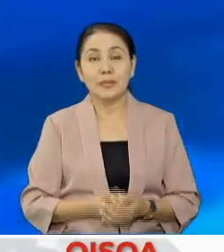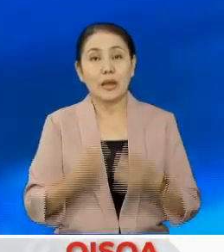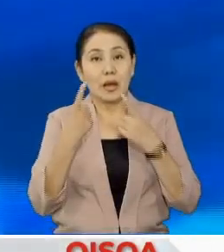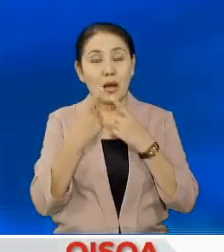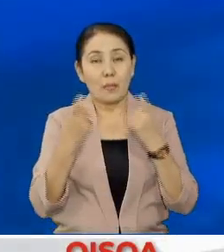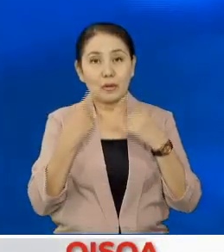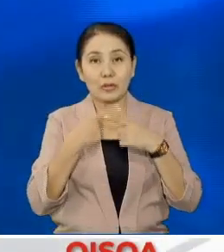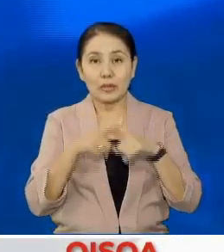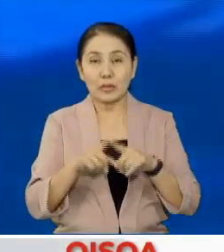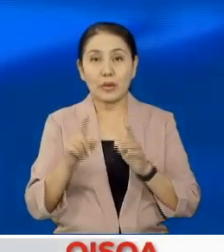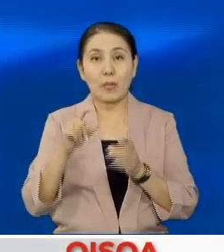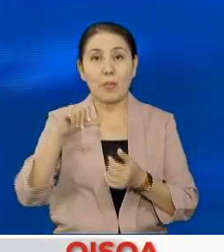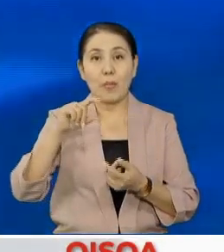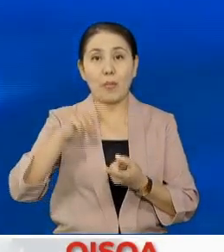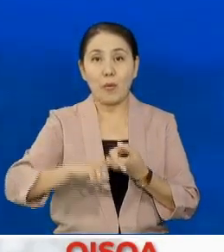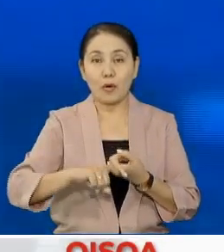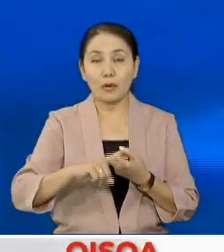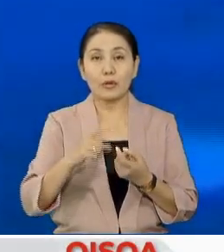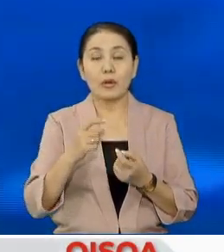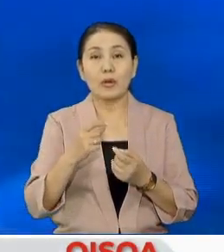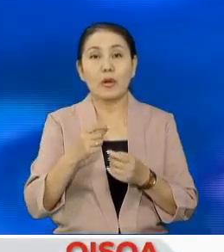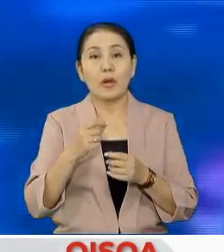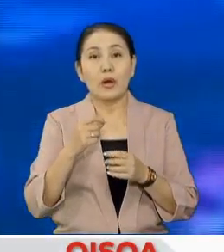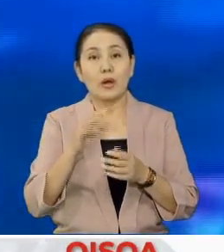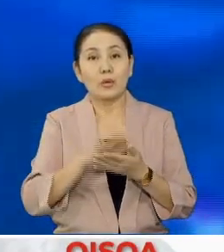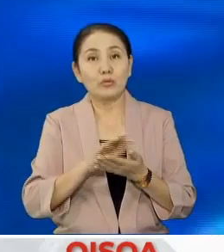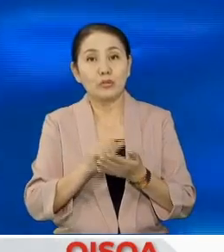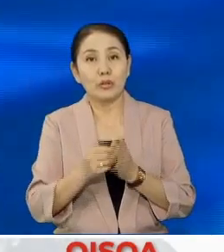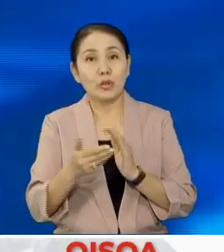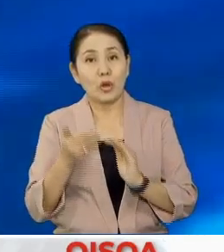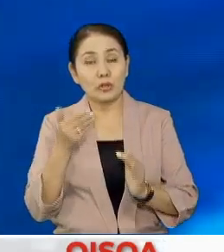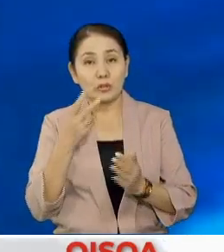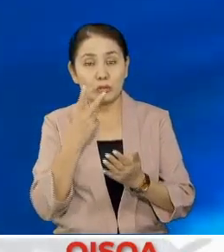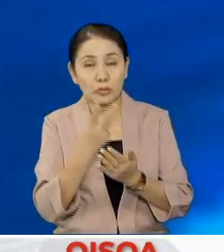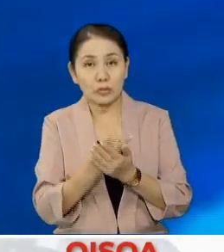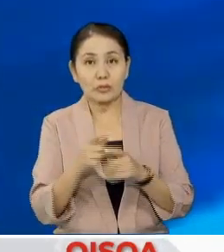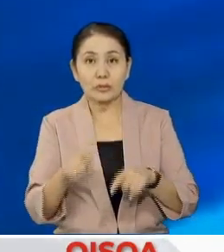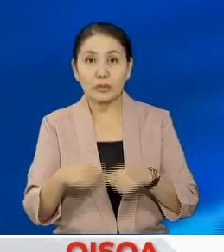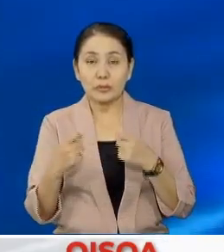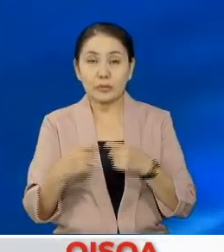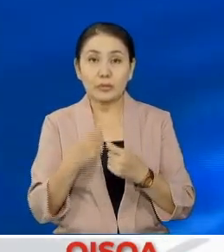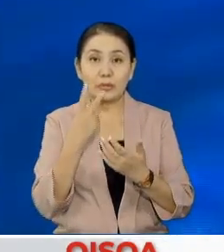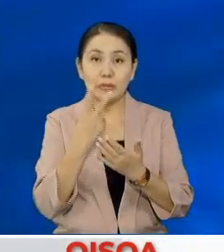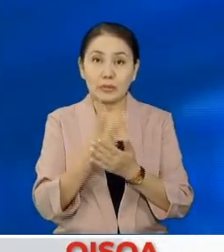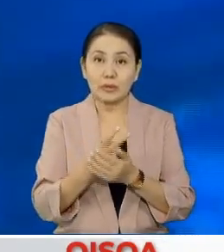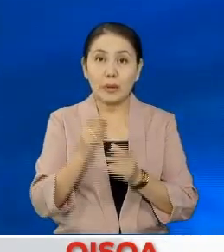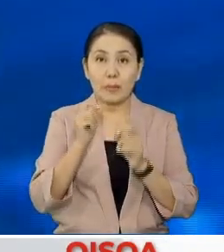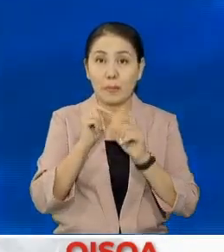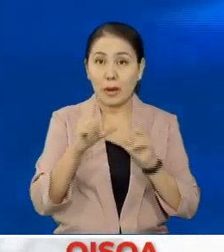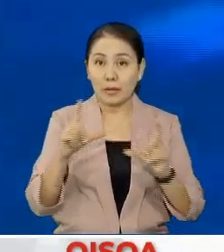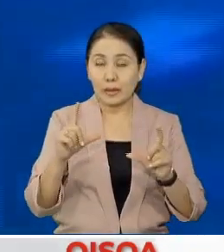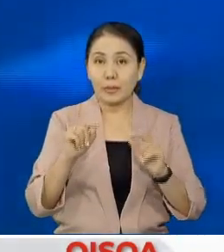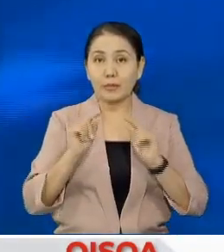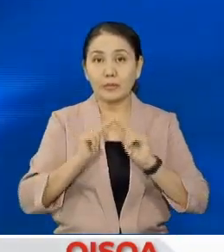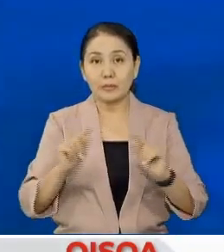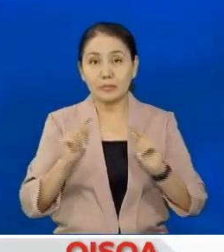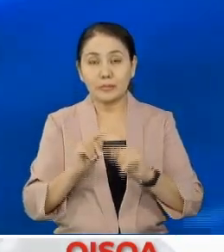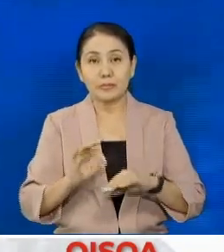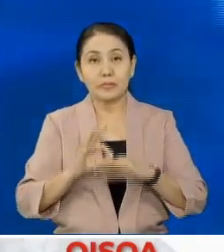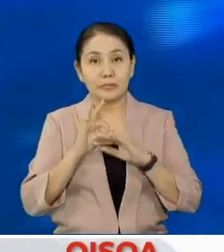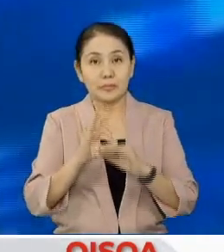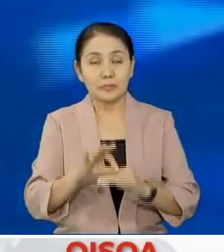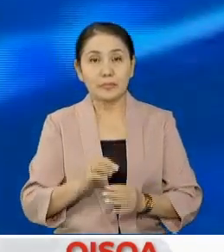Axborot texnologiyalari bilan bog'liq xurujlarning oldini olish va kiberxavfsizlikni ta'minlash maqsadida maktablarda targ'ibot